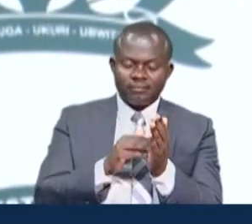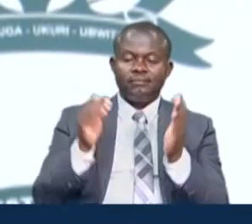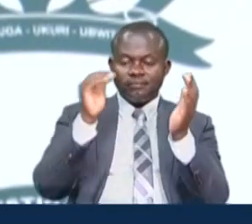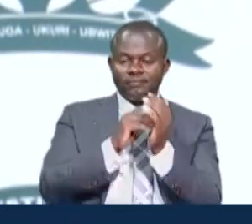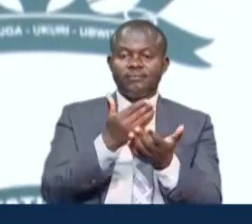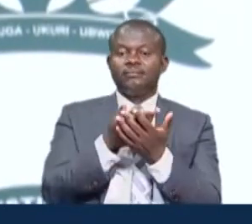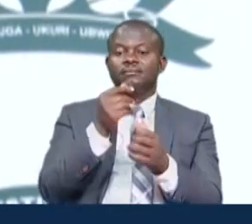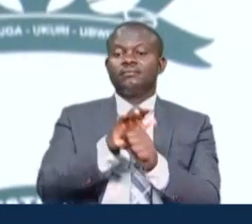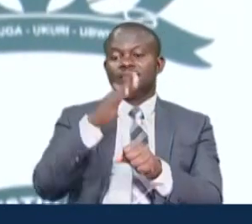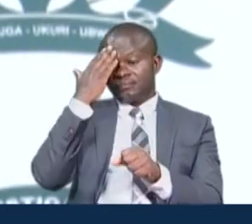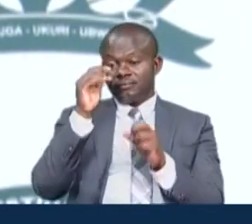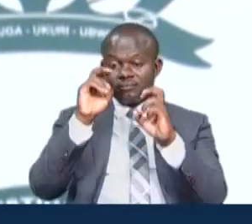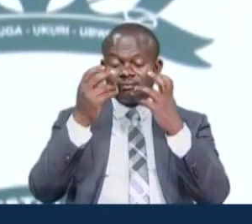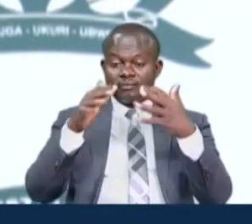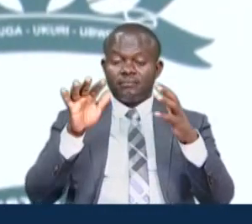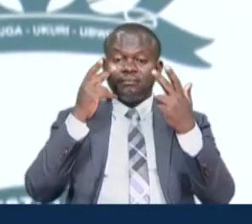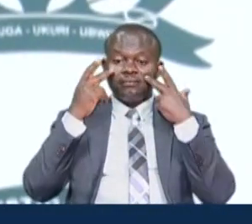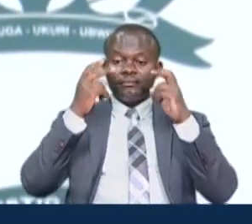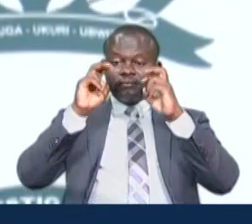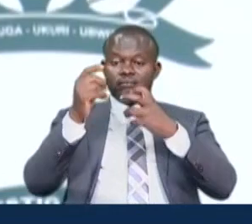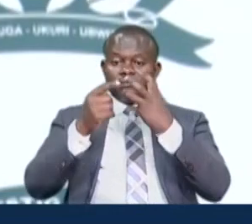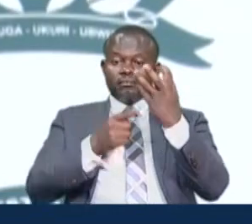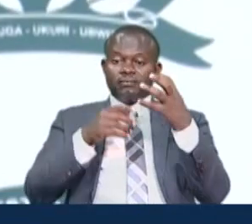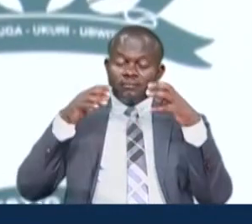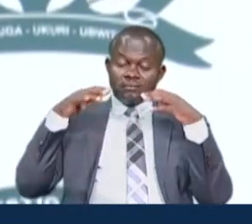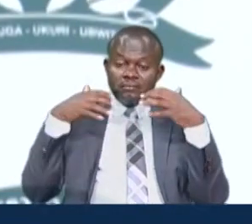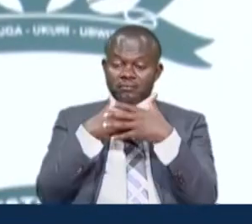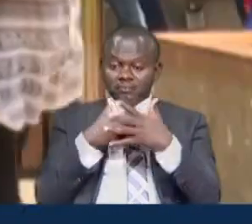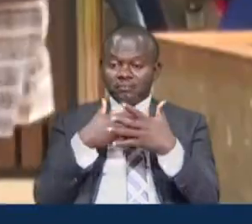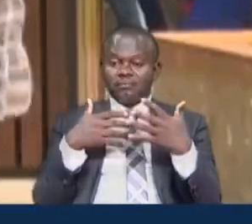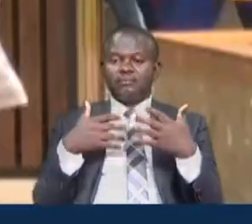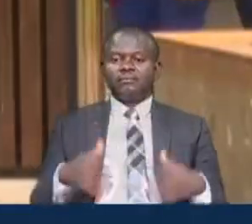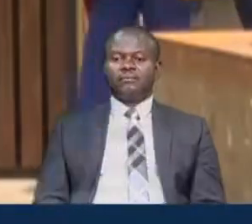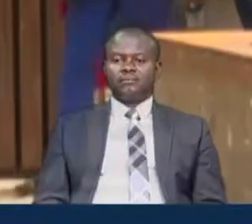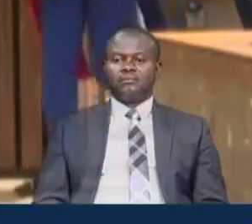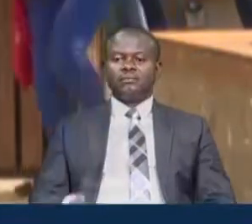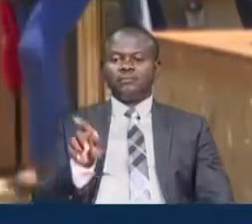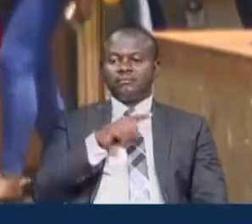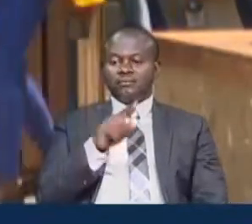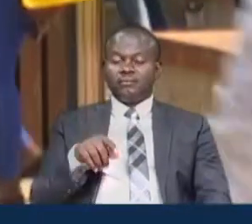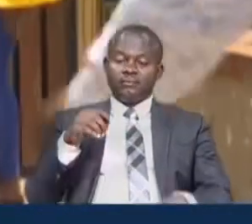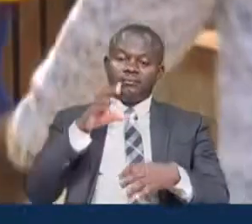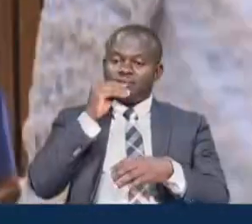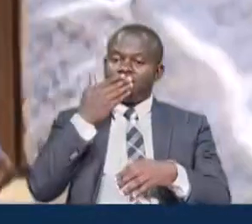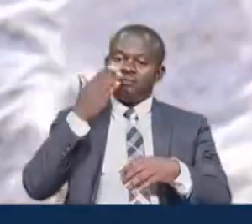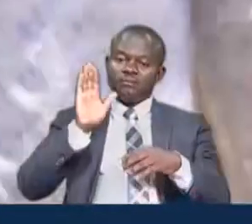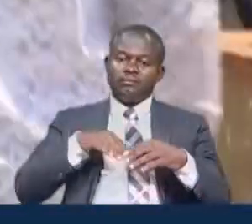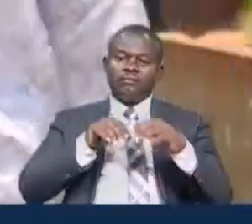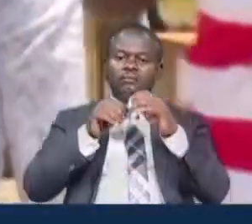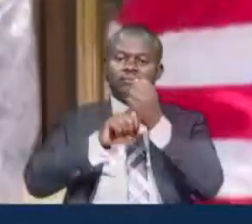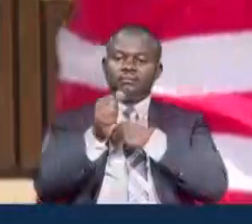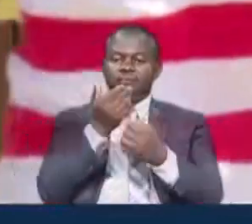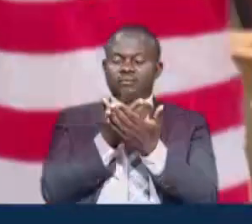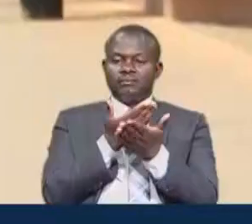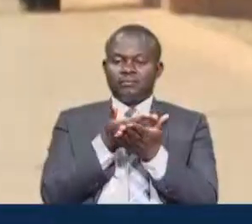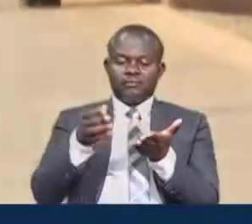kwa kemenshi kuko yamaze kubona ko ibyo agukangisha byaguteye ubwoba. Icyaha cyo gukangisha gusebanya ni igikorwa cyo gusaba umuntu